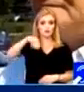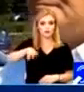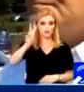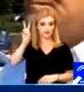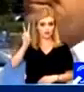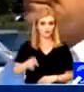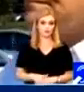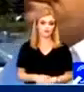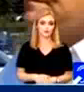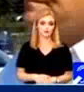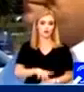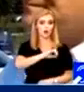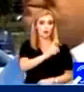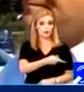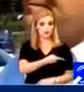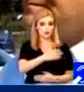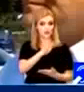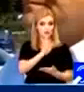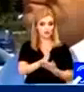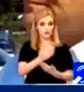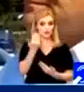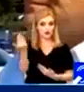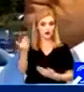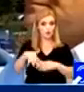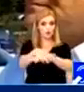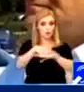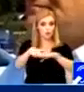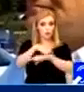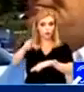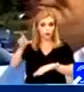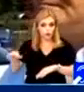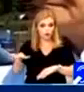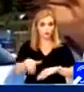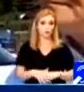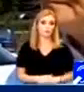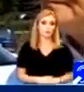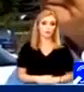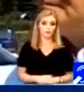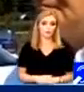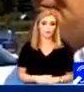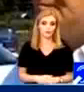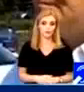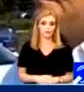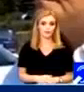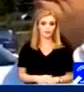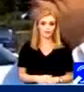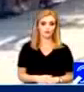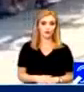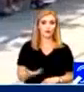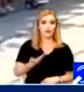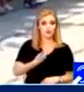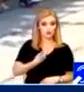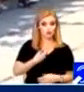2.1. Puterea aparține poporului și poporul este suveranul suprem în acest stat, iar